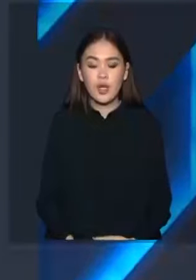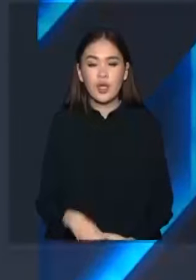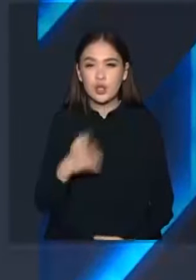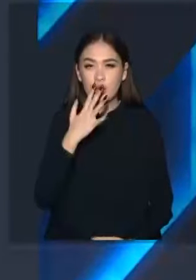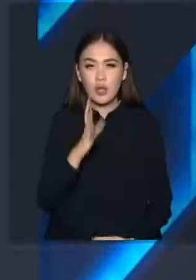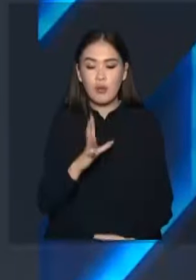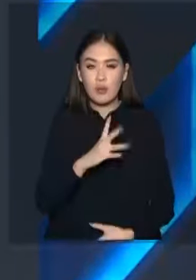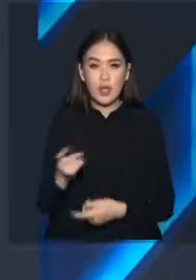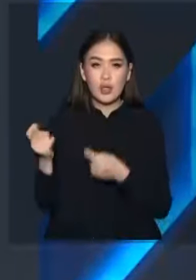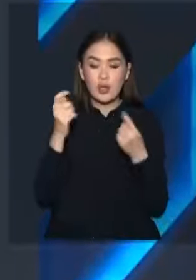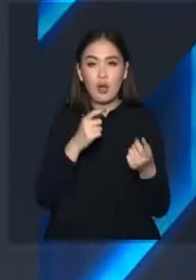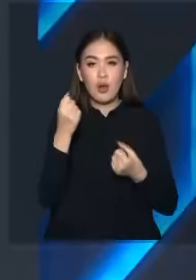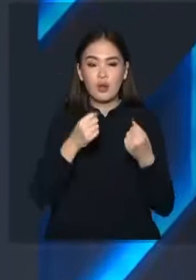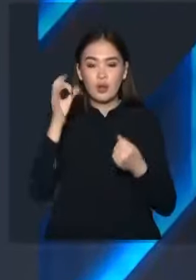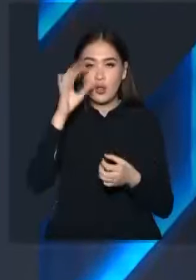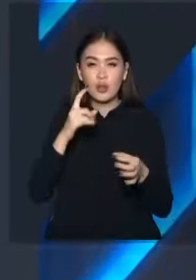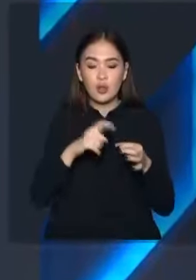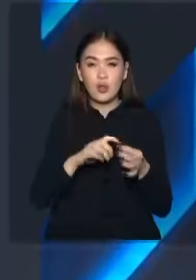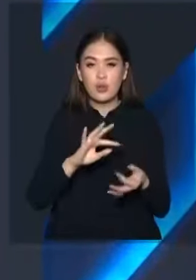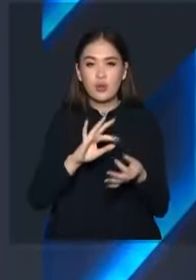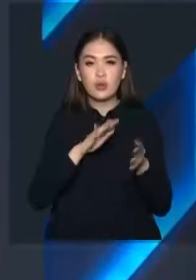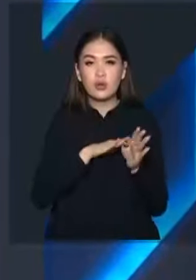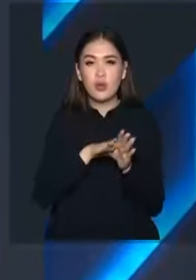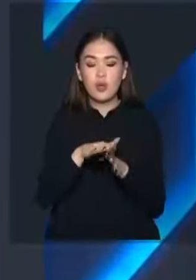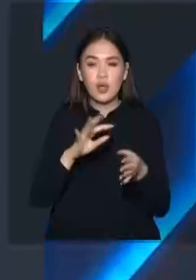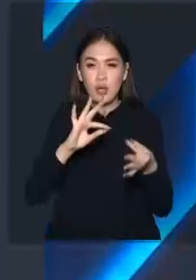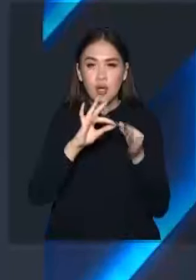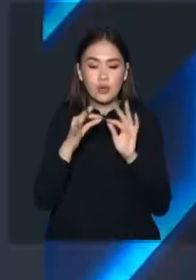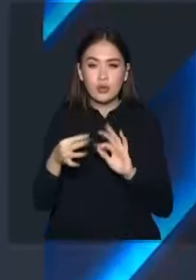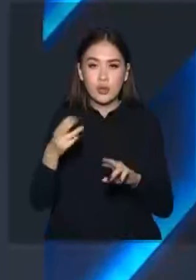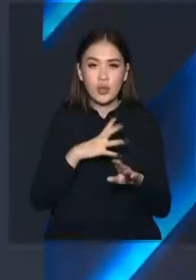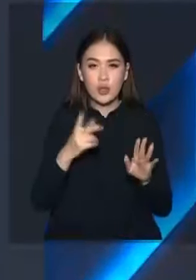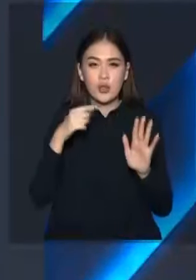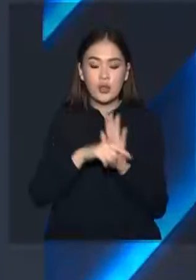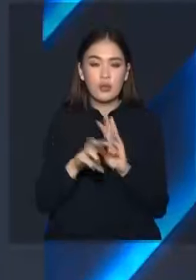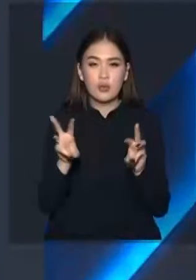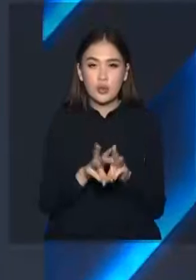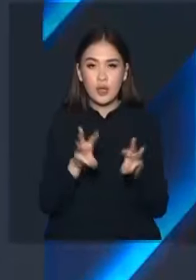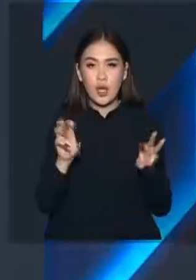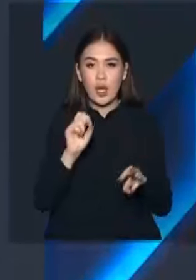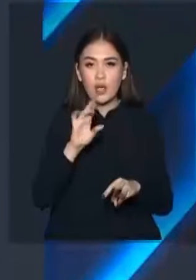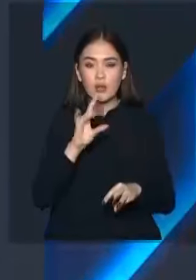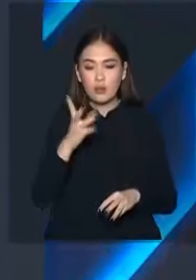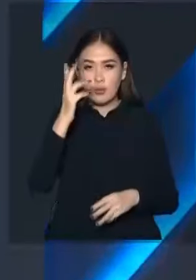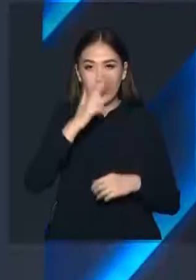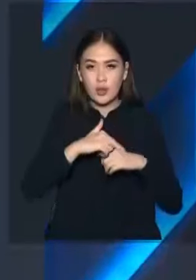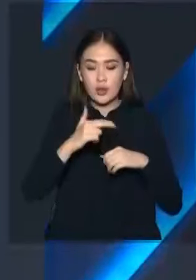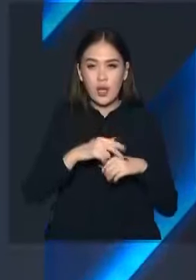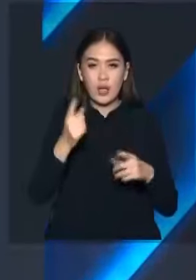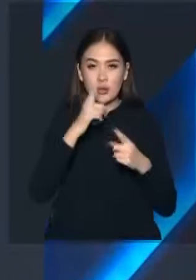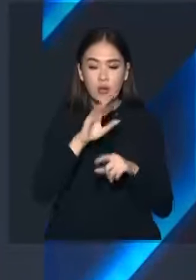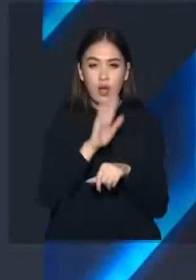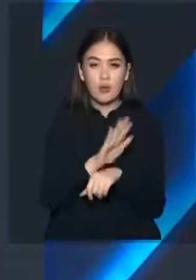Шетелден кірген көліктерді тіркеу бойынша толық ақпарат алу үшін студиямызға ішкі істер министрлігі, әкімшілік полиция комитетінің ерекше